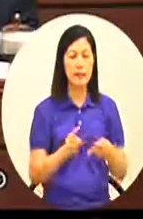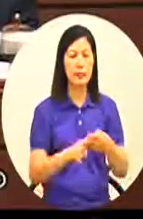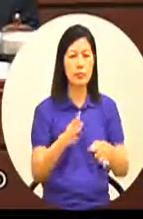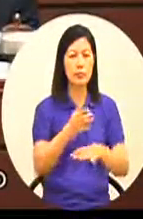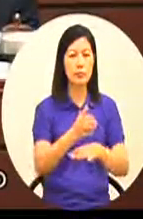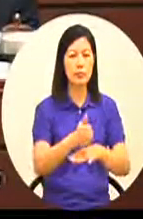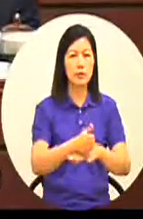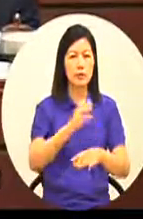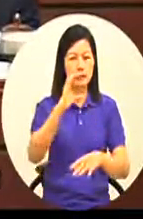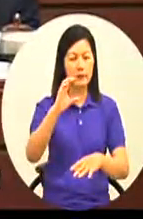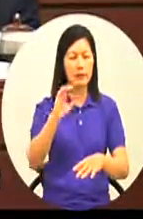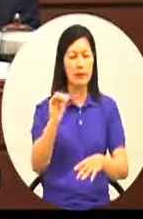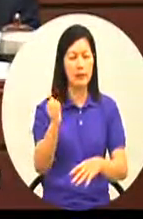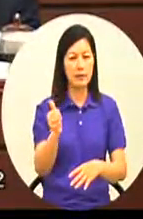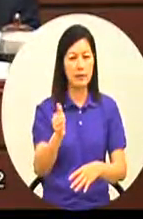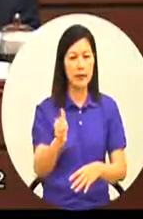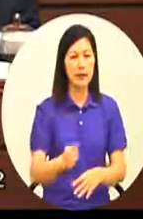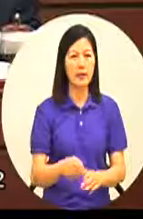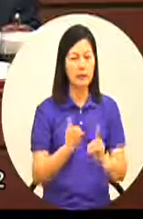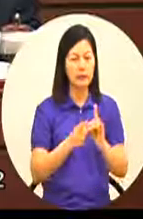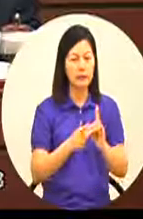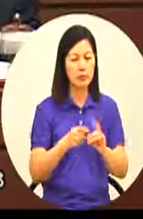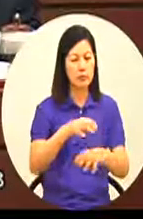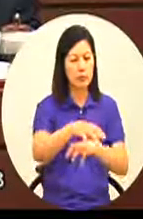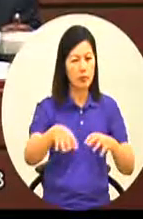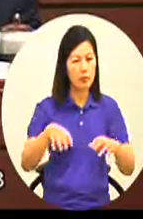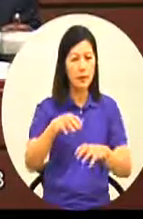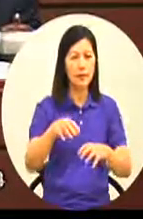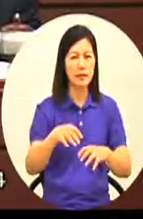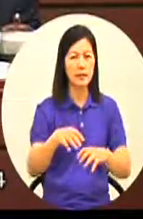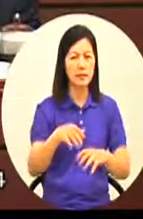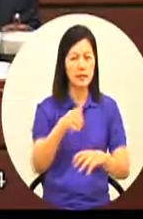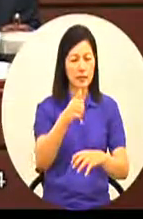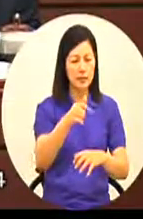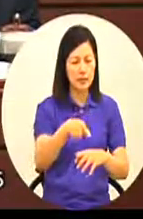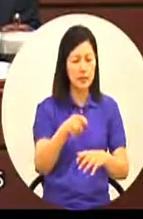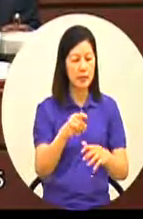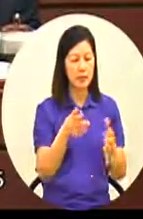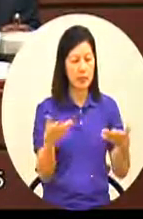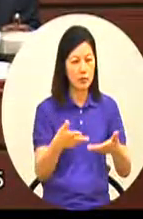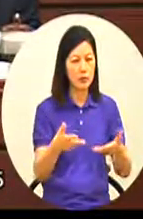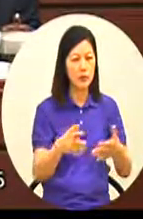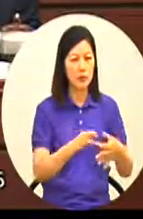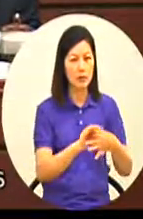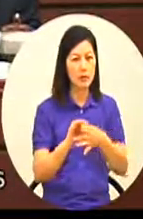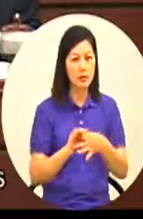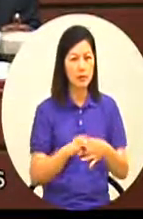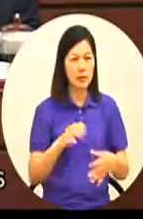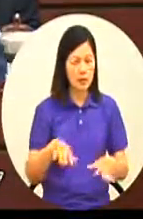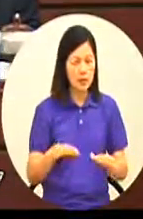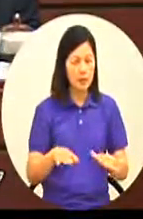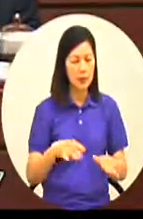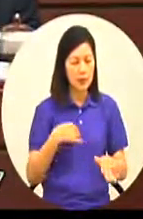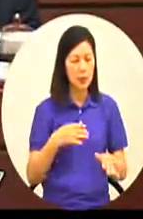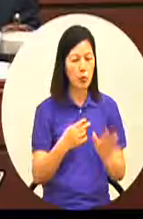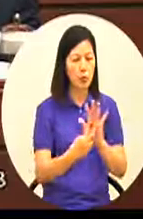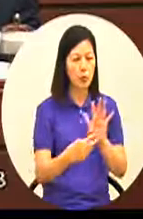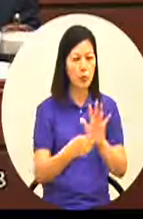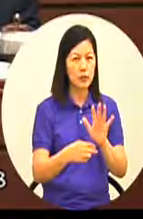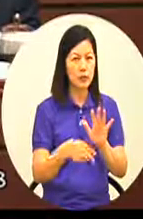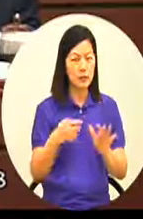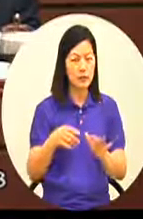员对咱友善宗教、友善环境空间的这个议题的一个关心。我想先澄清一个部分，绝对不是